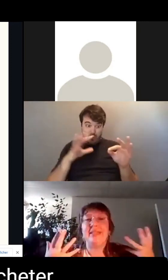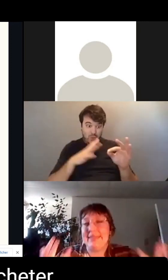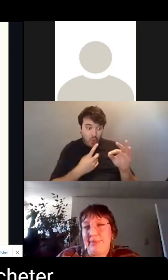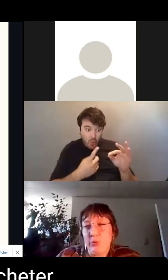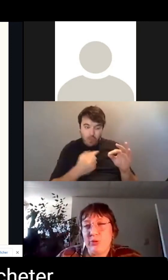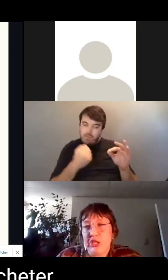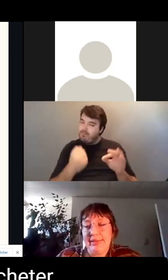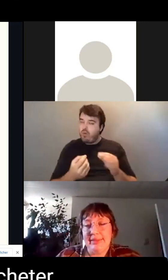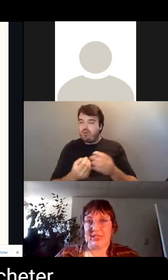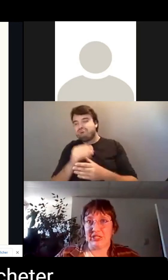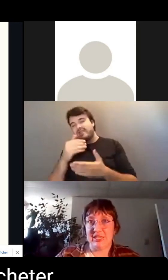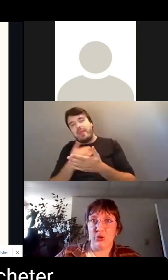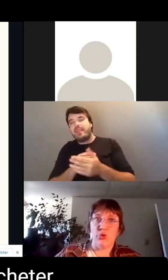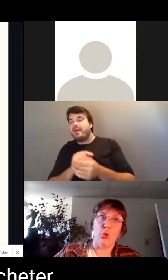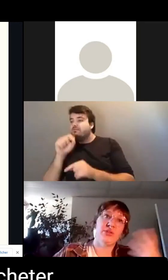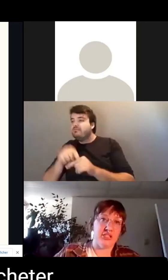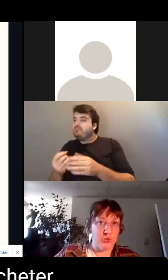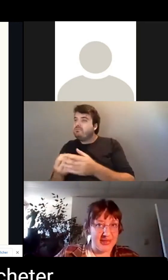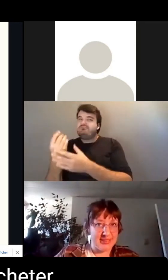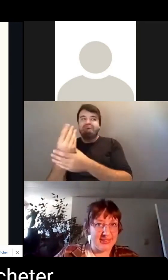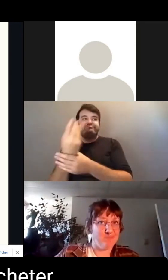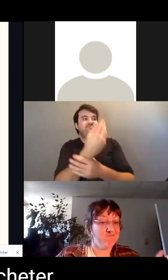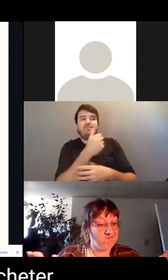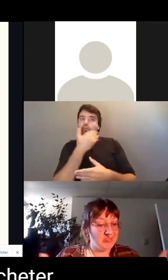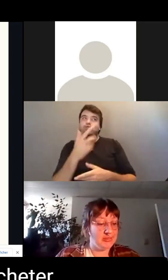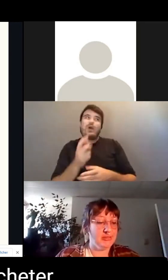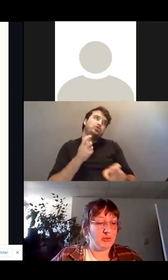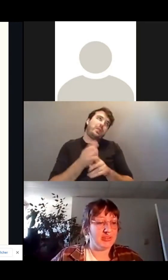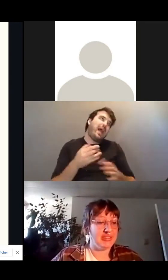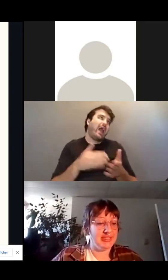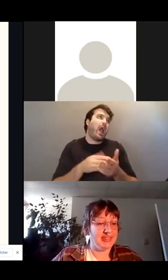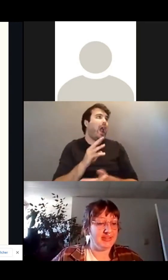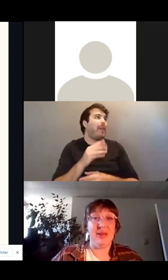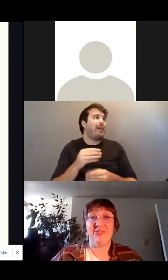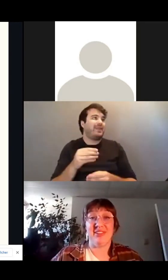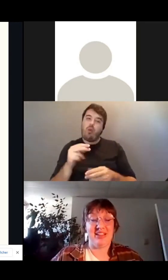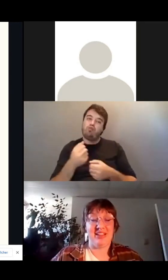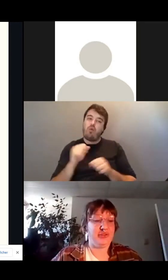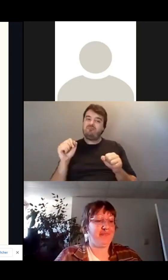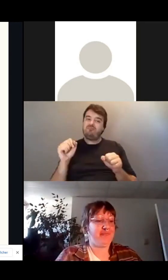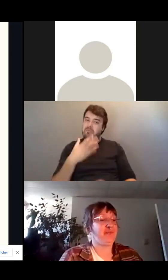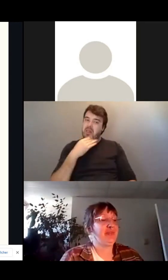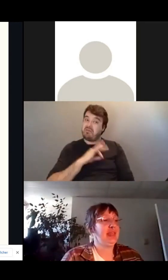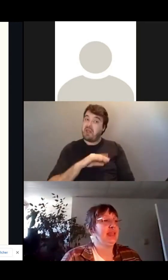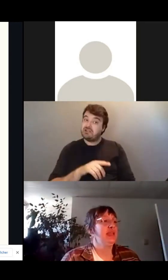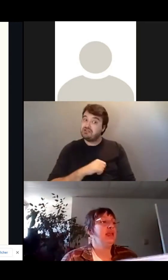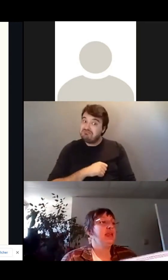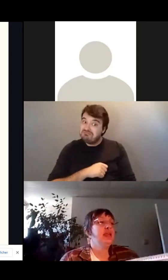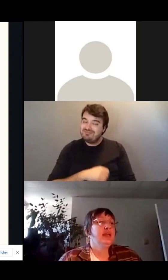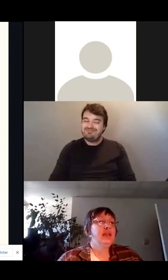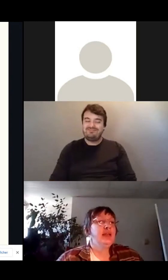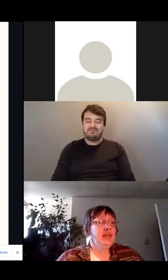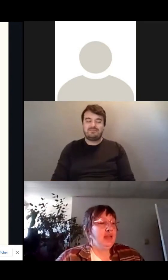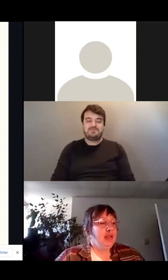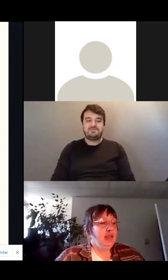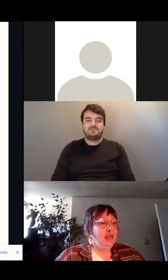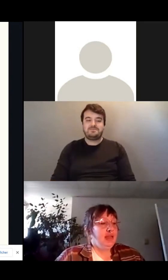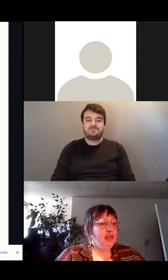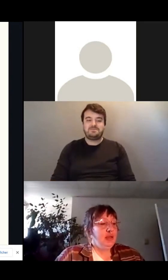avoir d'autres. Pas nécessairement obligé d'acheter un autre sachet au magasin. Donc, c'est un bel avantage.